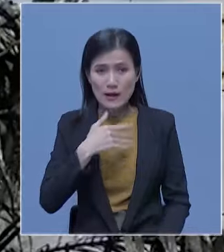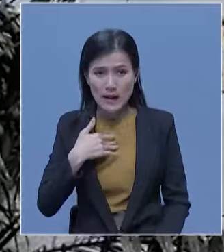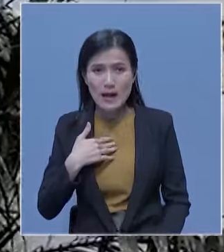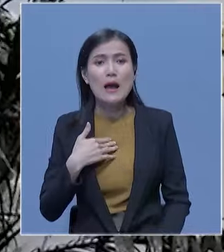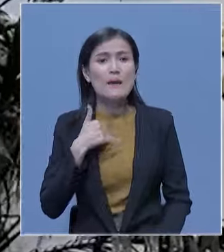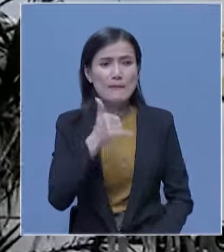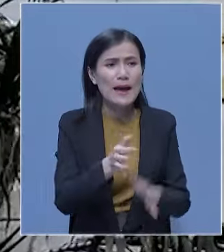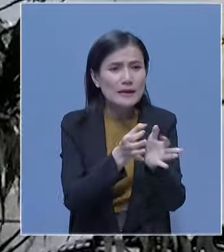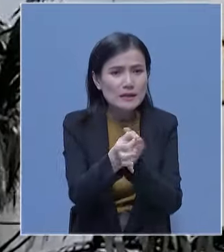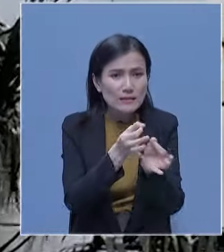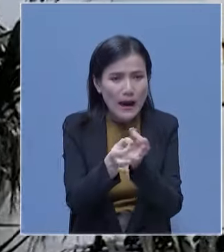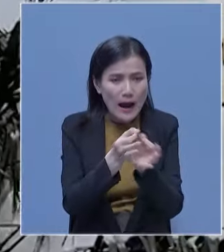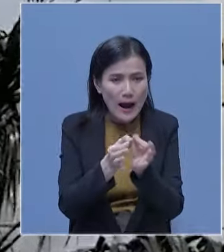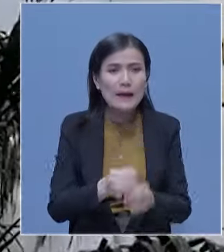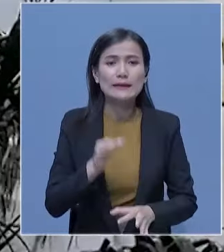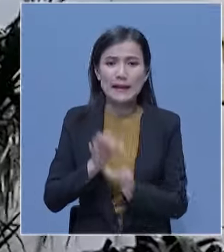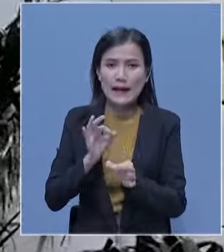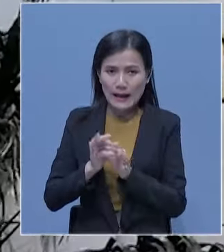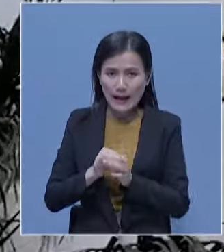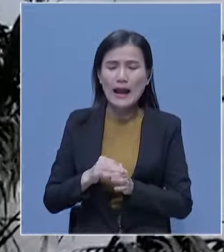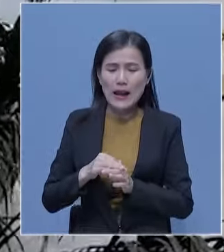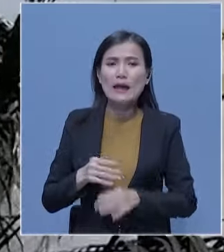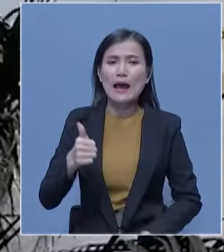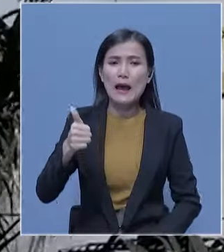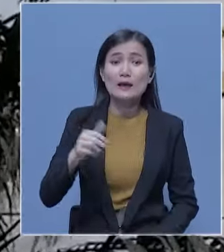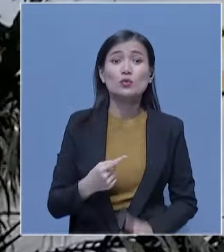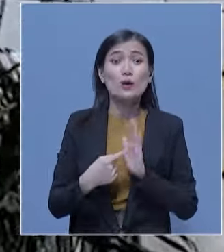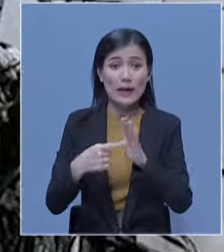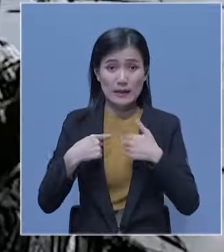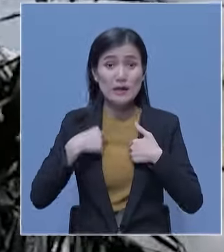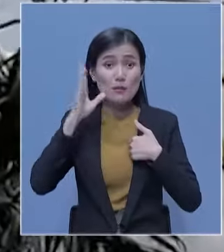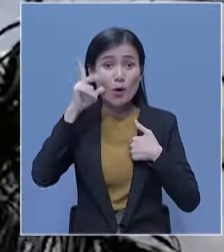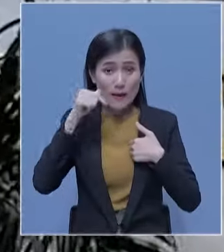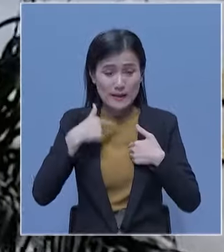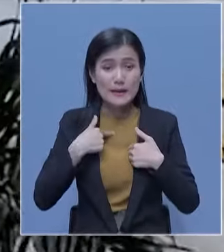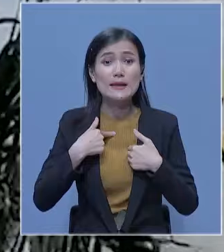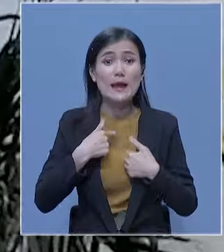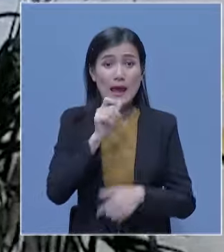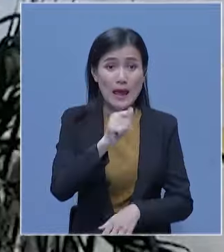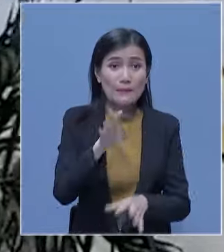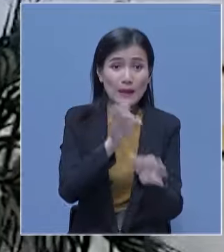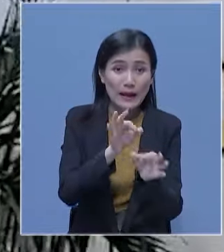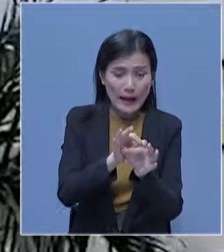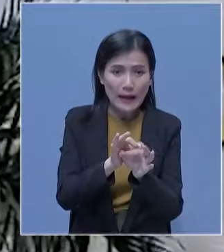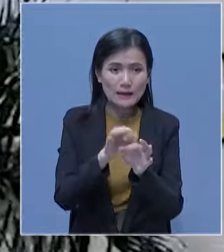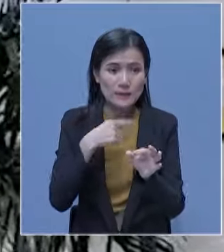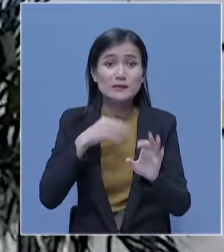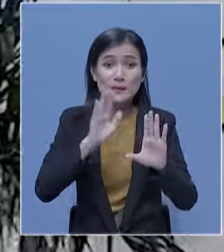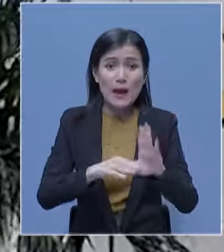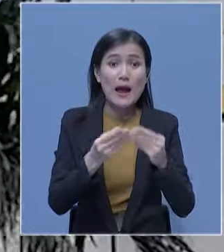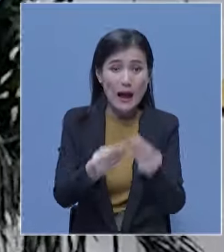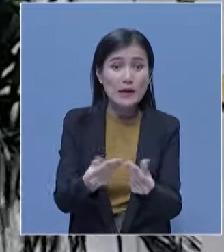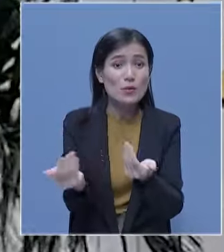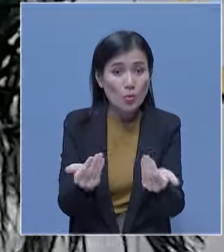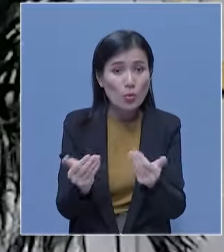จารณายกเว้นนะครับอย่างเช่นเปิดโมบายแบงกิ้งให้กับลูกหลานที่เป็นเด็กหรือเยาวชนหรือเปิดให้กับบิดามารดาผู้สู